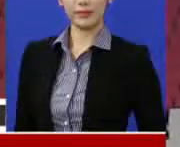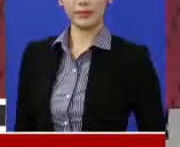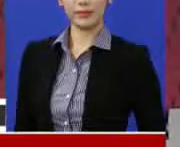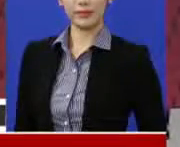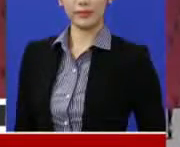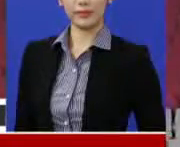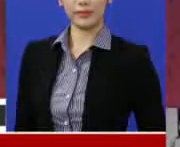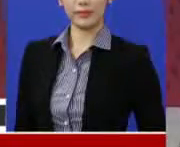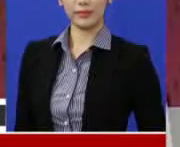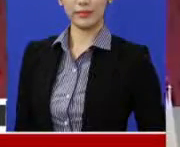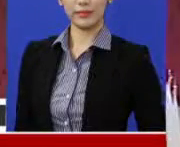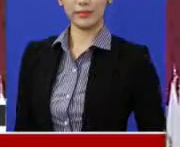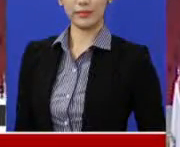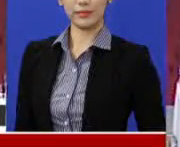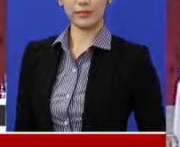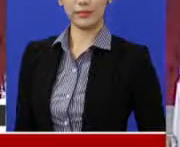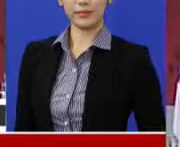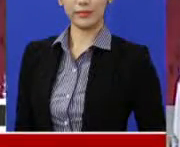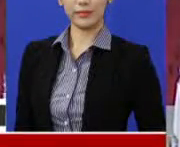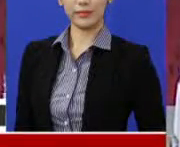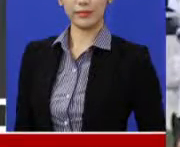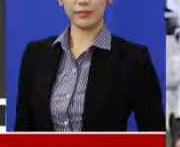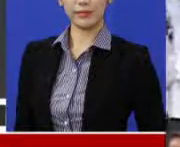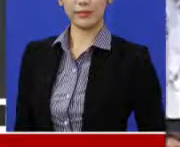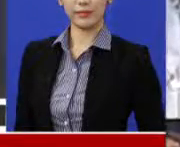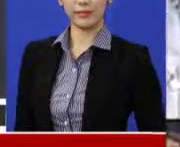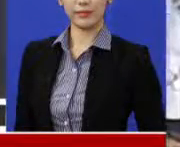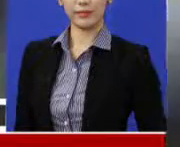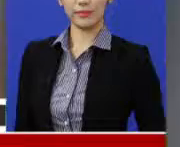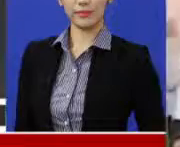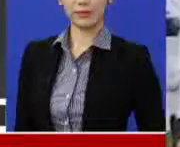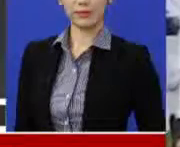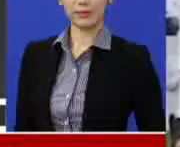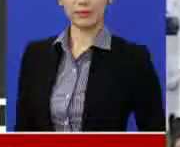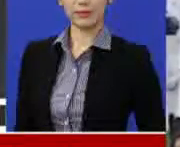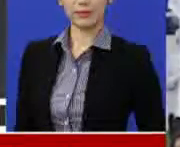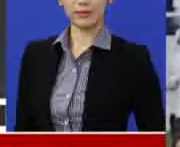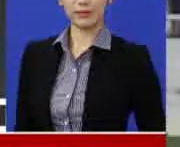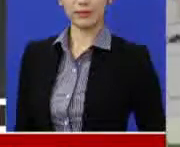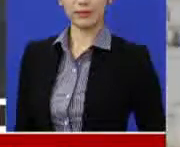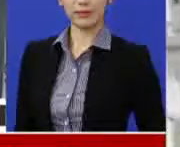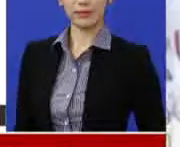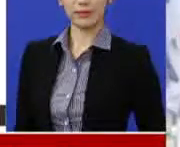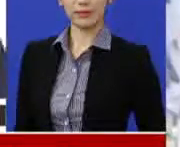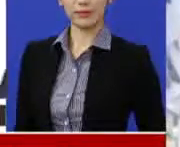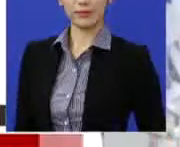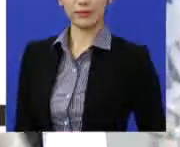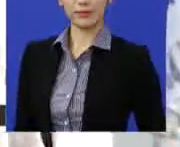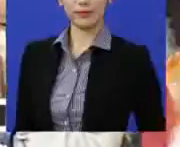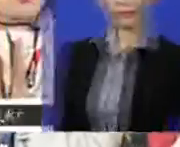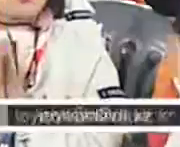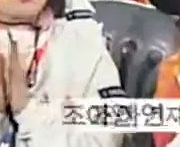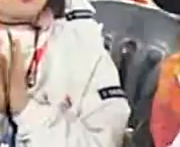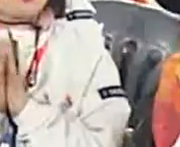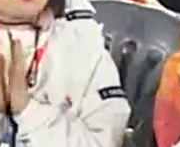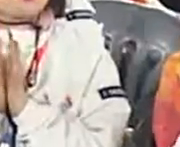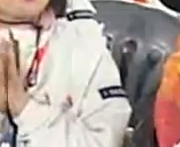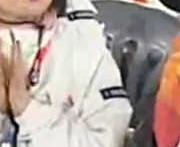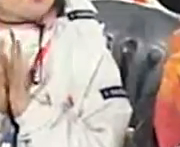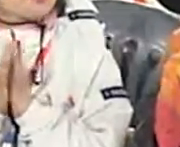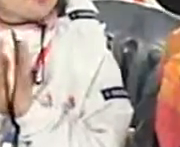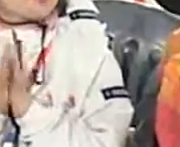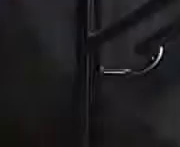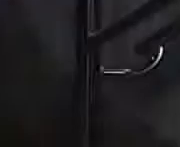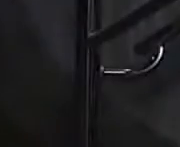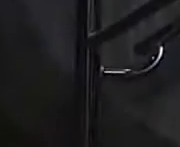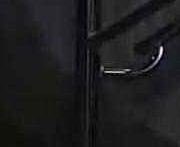성공적인 개최를 기약했습니다. 김서영 선수 인터뷰와 함께 최전 소식 마칩니다. 지금까지 보도국에서 전해드렸습니다. 네.